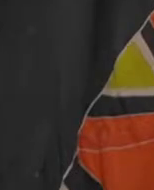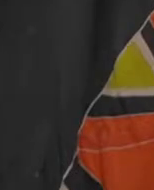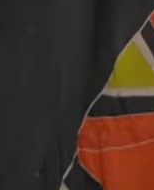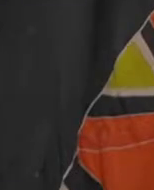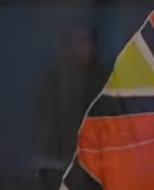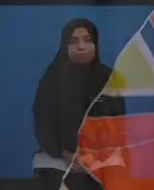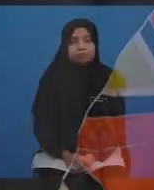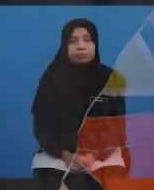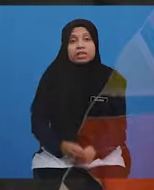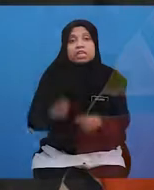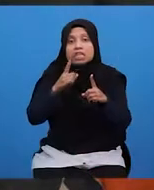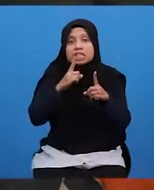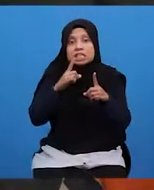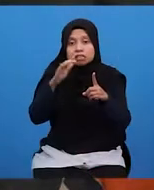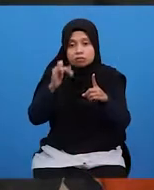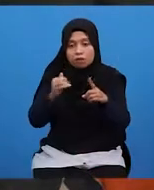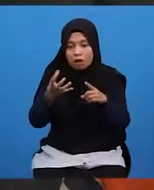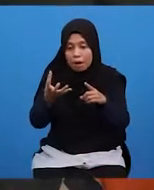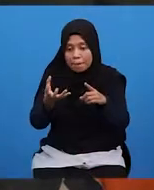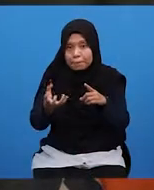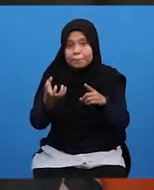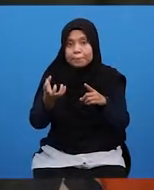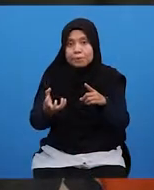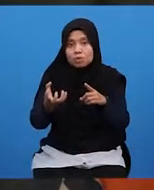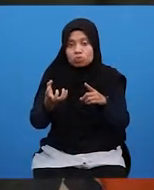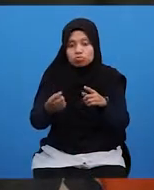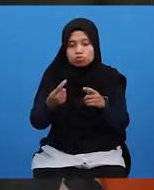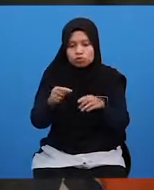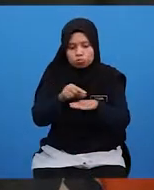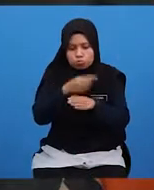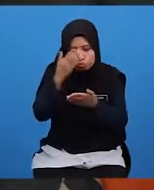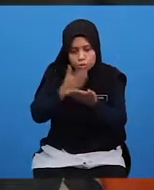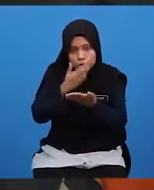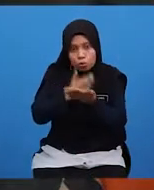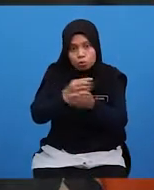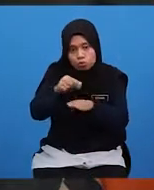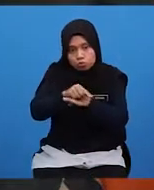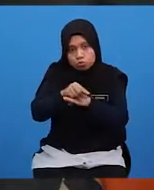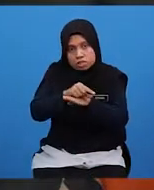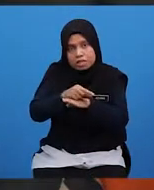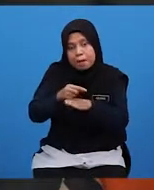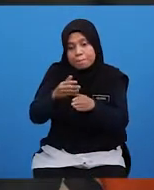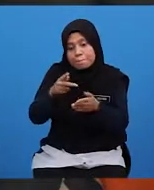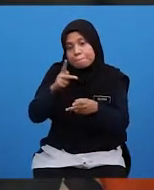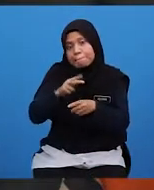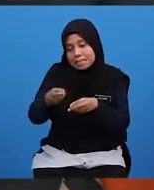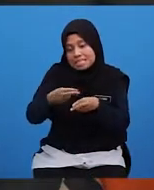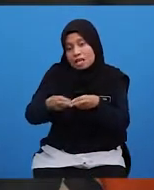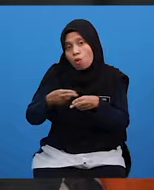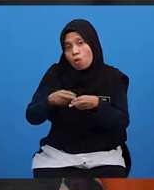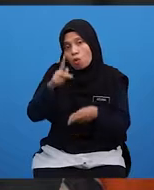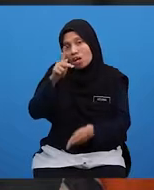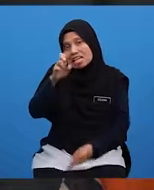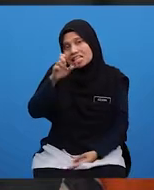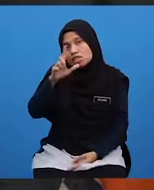Okey, murid-murid, lilin yang beku ini perlu dipotong menggunakan pisau keluli supaya